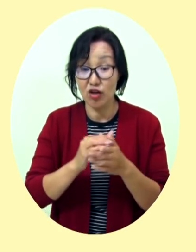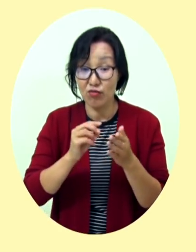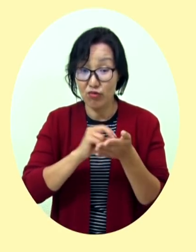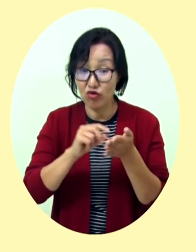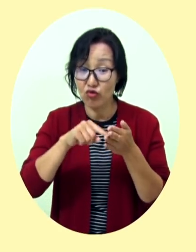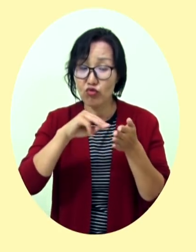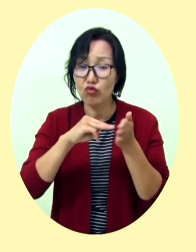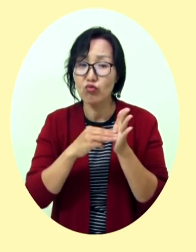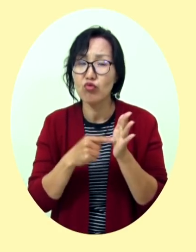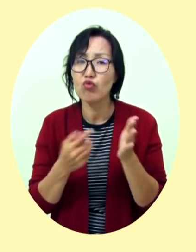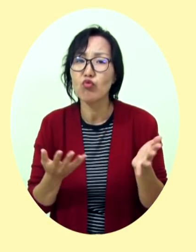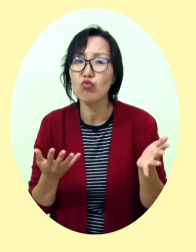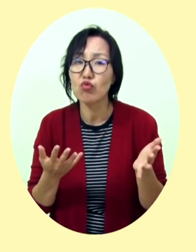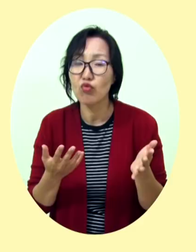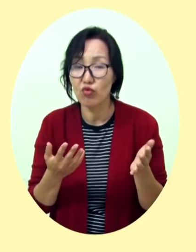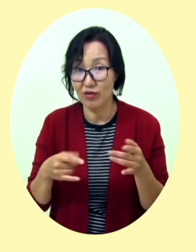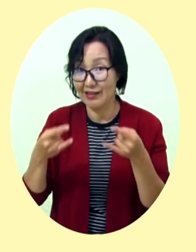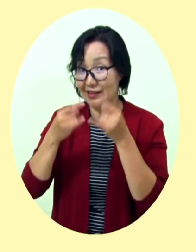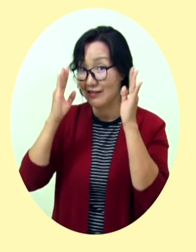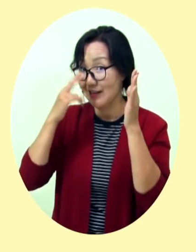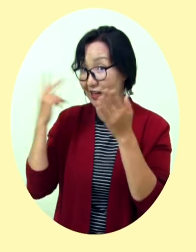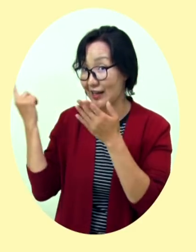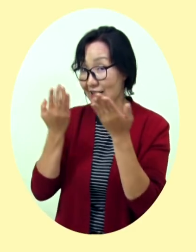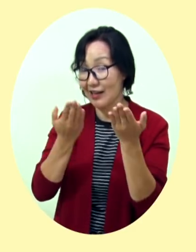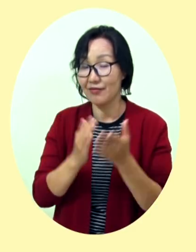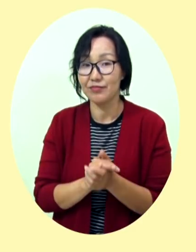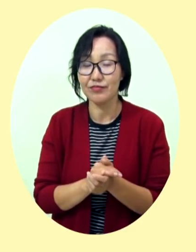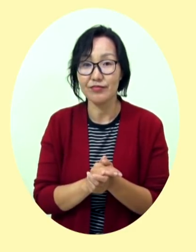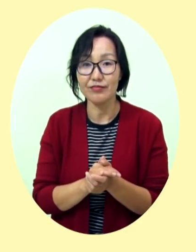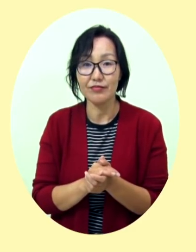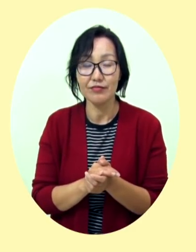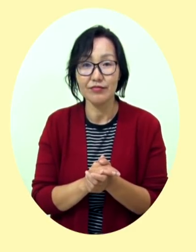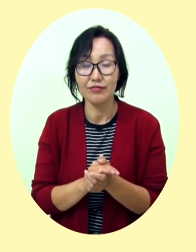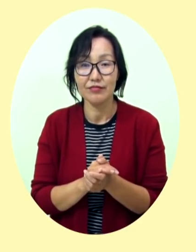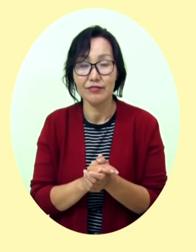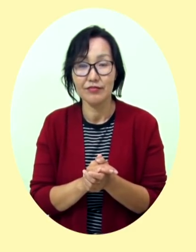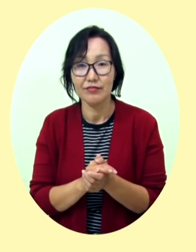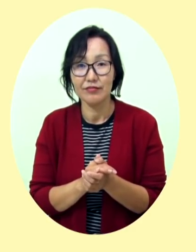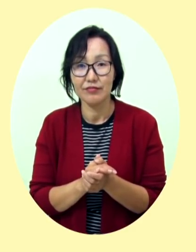За, бичих төлөвлөгөө гэдэгт юу орохыг дэлгэцнээс хараарай.